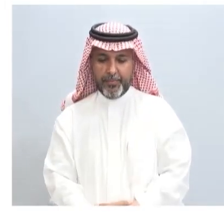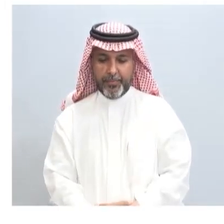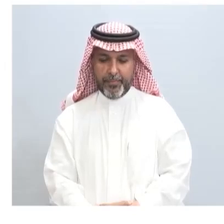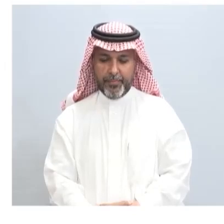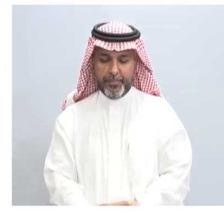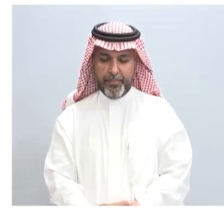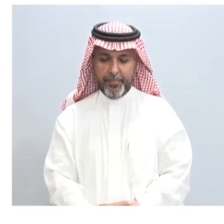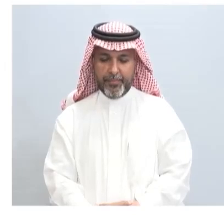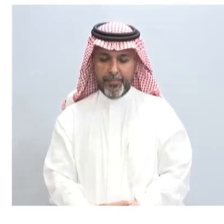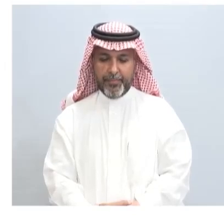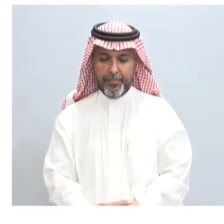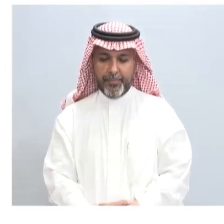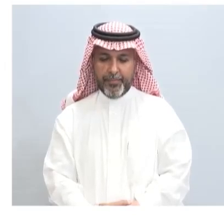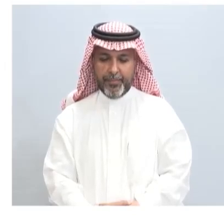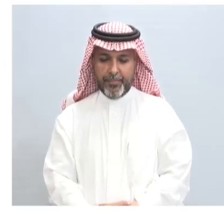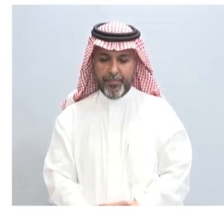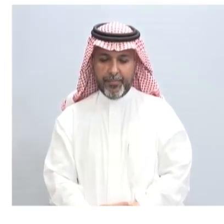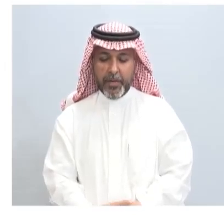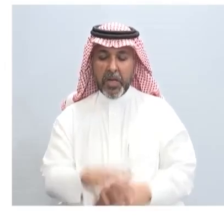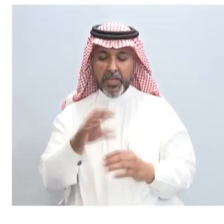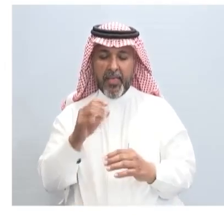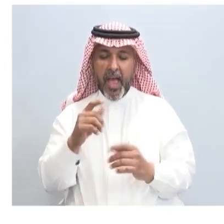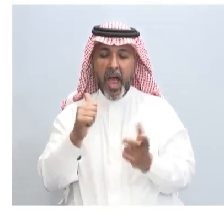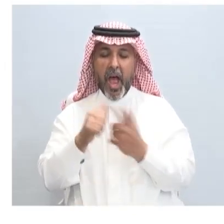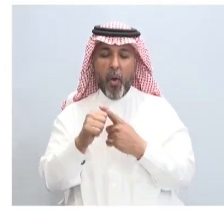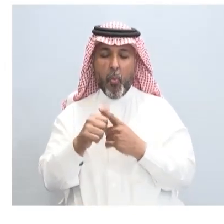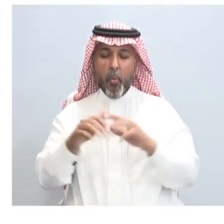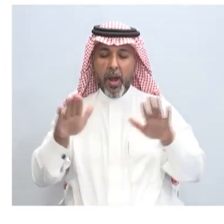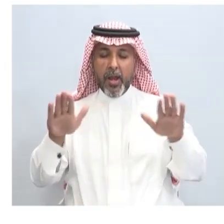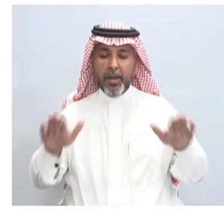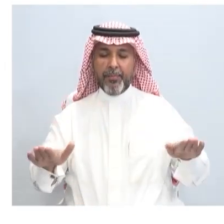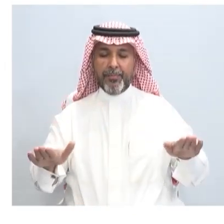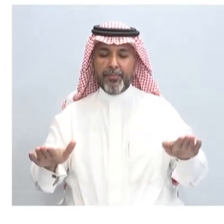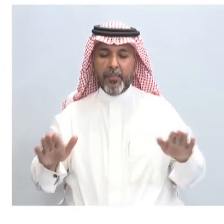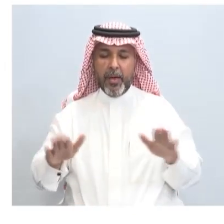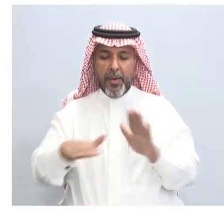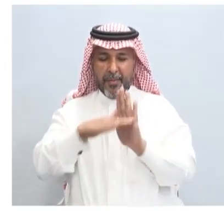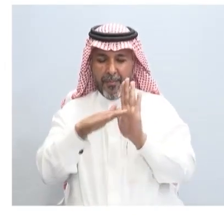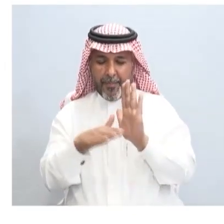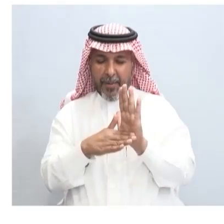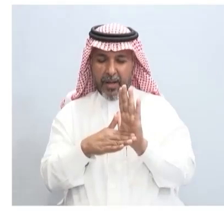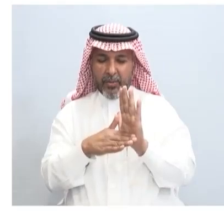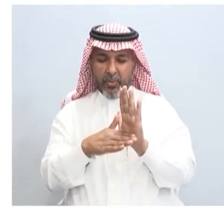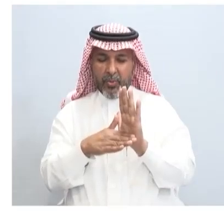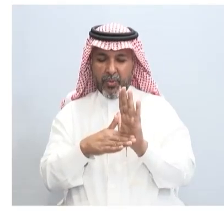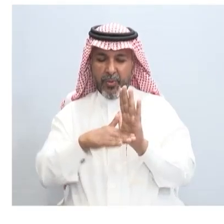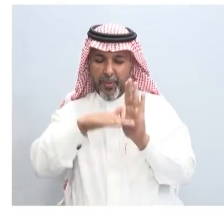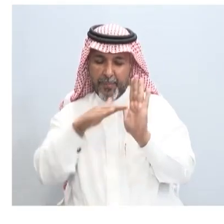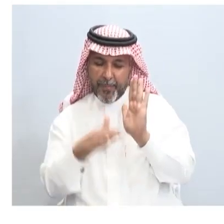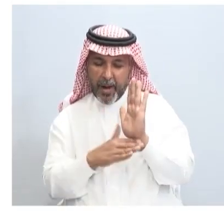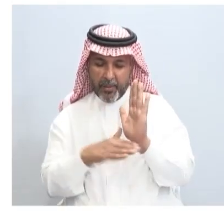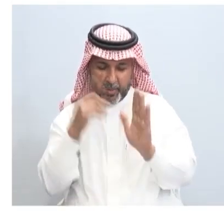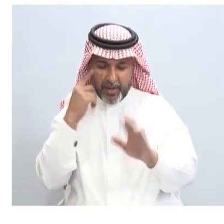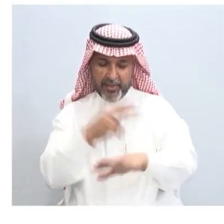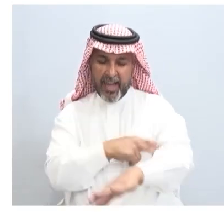عندك ثلاثه خانات هذا رئيس ونائب وامين فانت بتقول كرئيس انا في الحاله العامه عندي